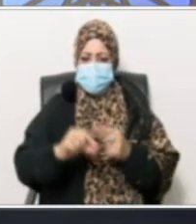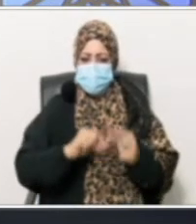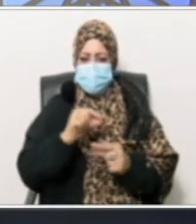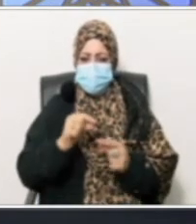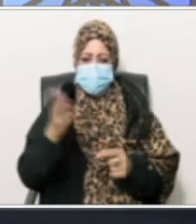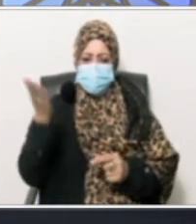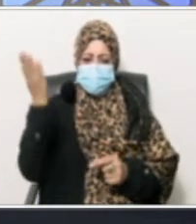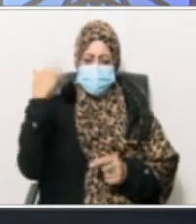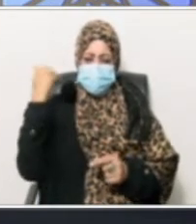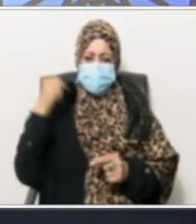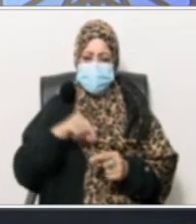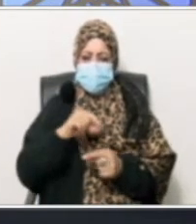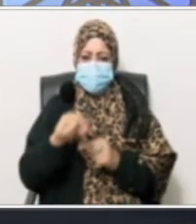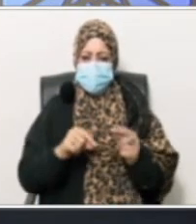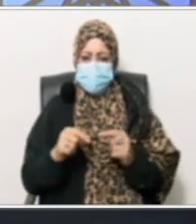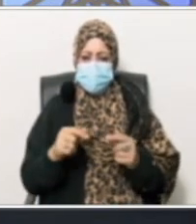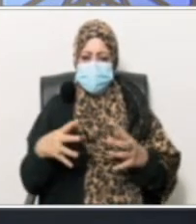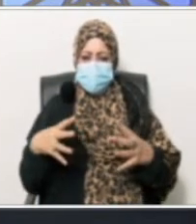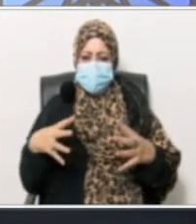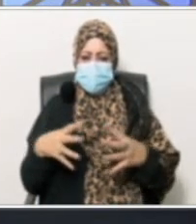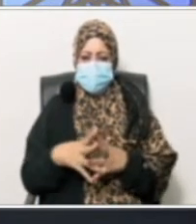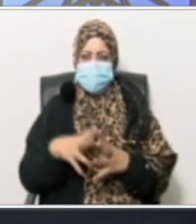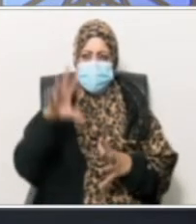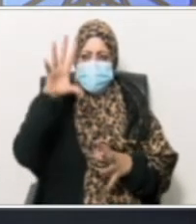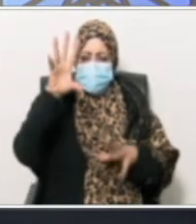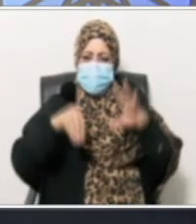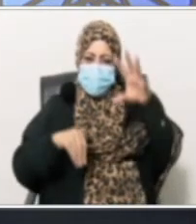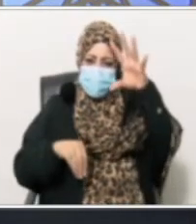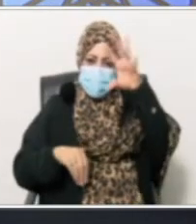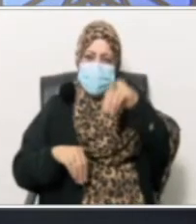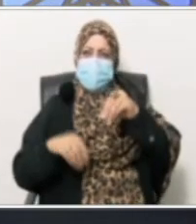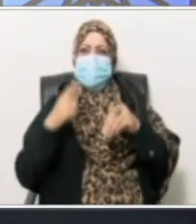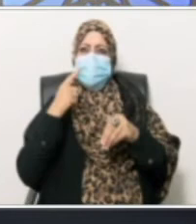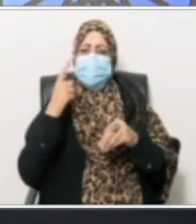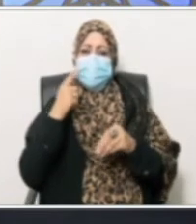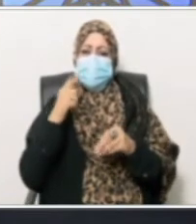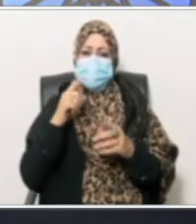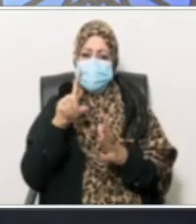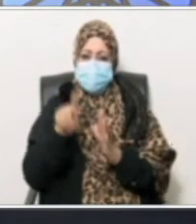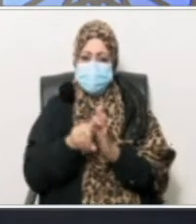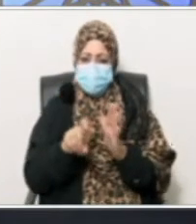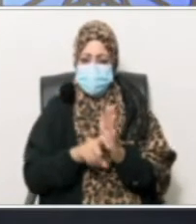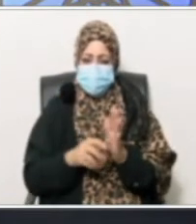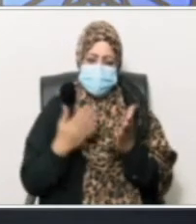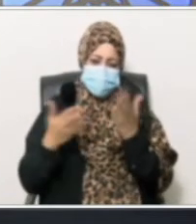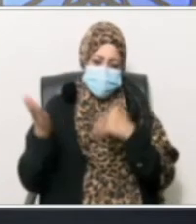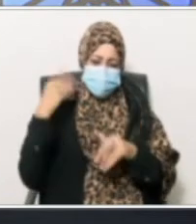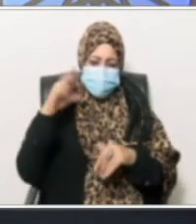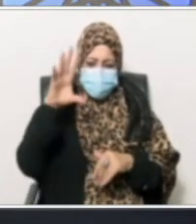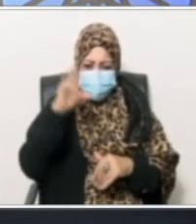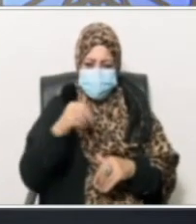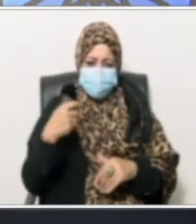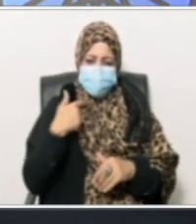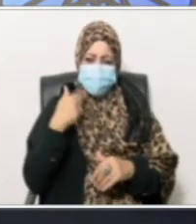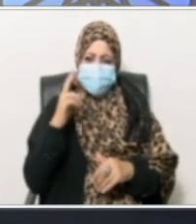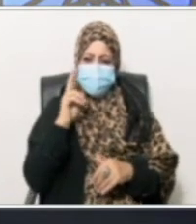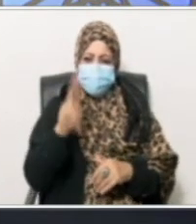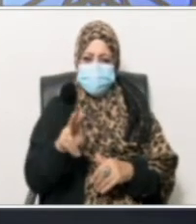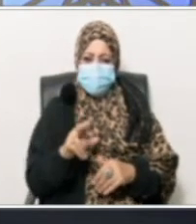علينا لم احضرها مباشرا. في سؤال الاخ مادي من من من من, من